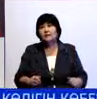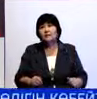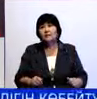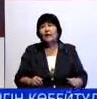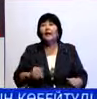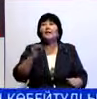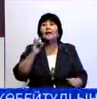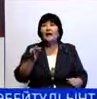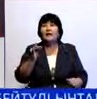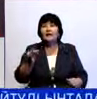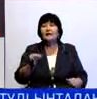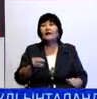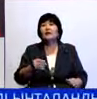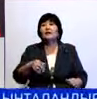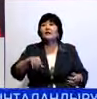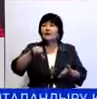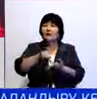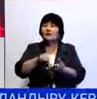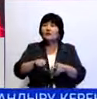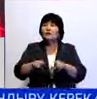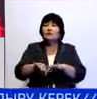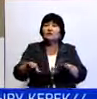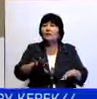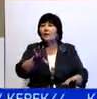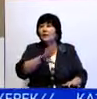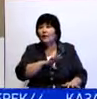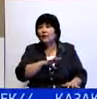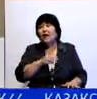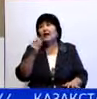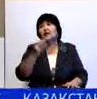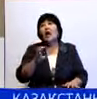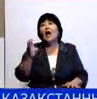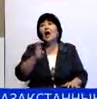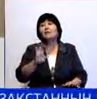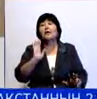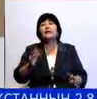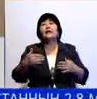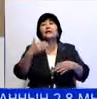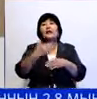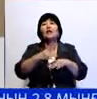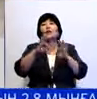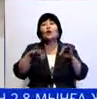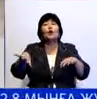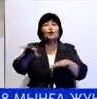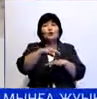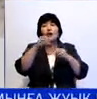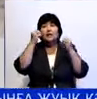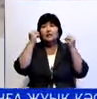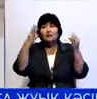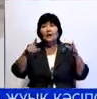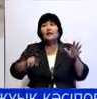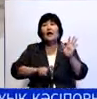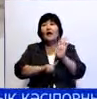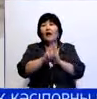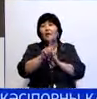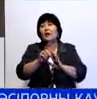Өнердің тарихтың іздеушісі болды, жоқтаушысы болды. Шайтұрсын Әбдібаев тек театр өнерінің ғана емес, тұтастай мәдениеттің алыбына